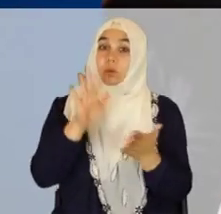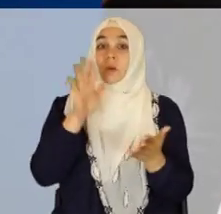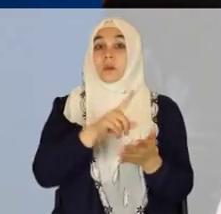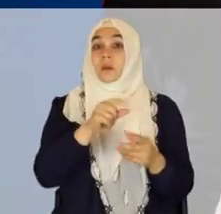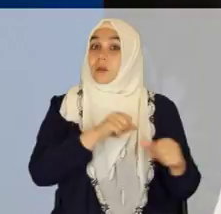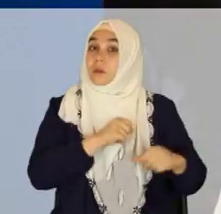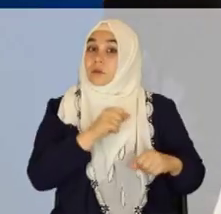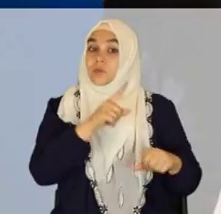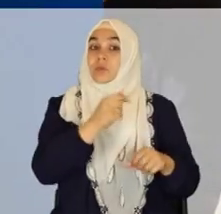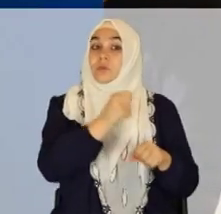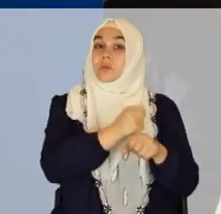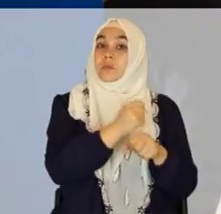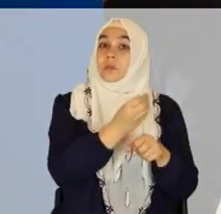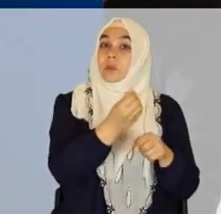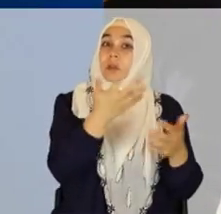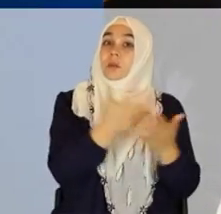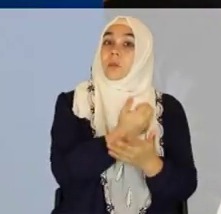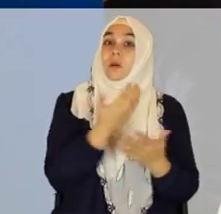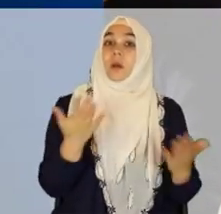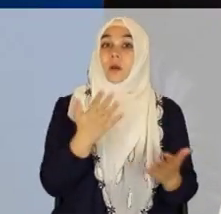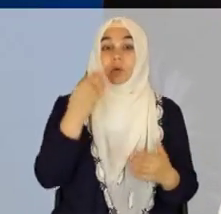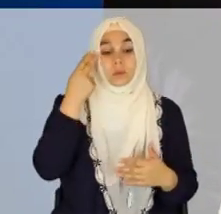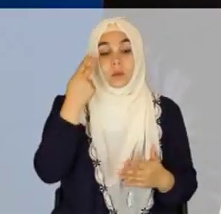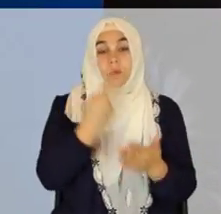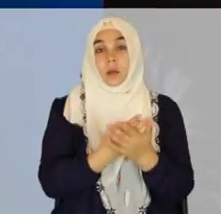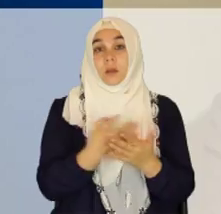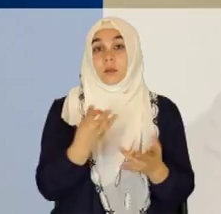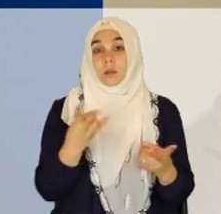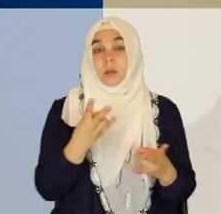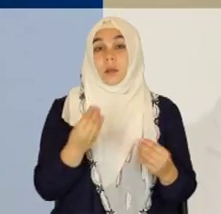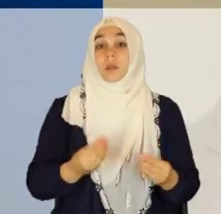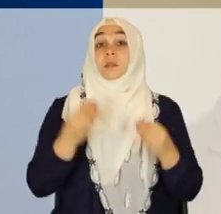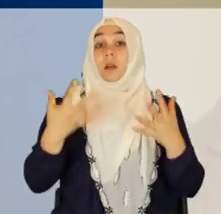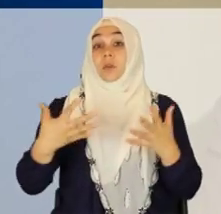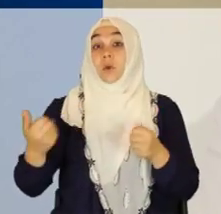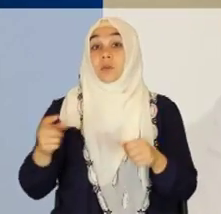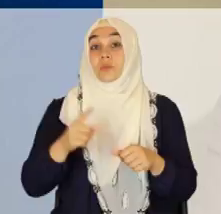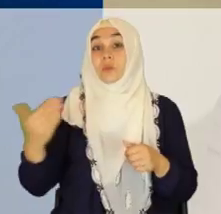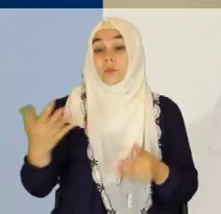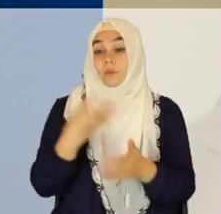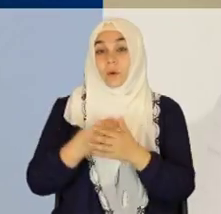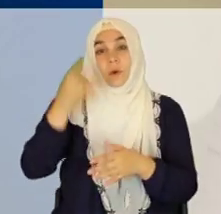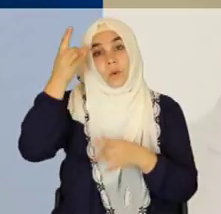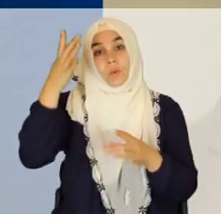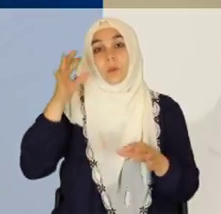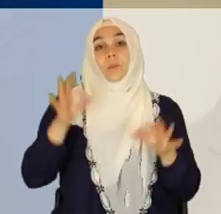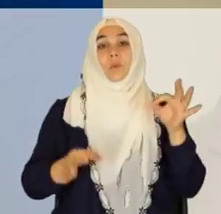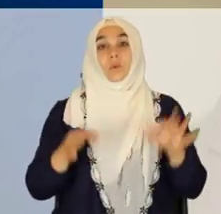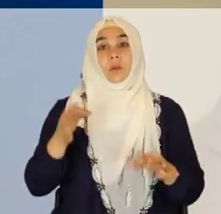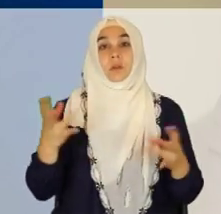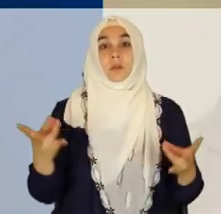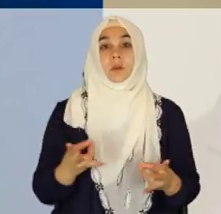kelyaptimi yoki boshqa tarafdanmi? Undan keyin aytadiki, zakot oluvchining odobi mo'tadil bo'lsin.